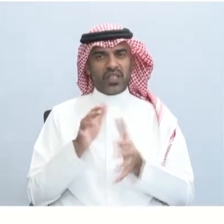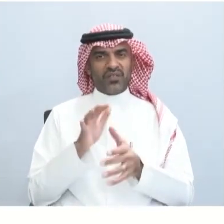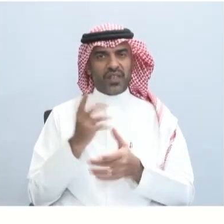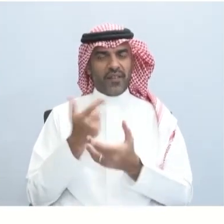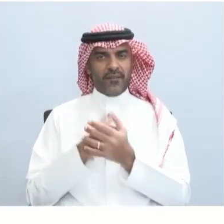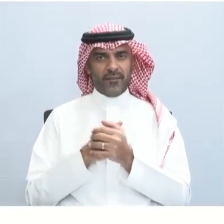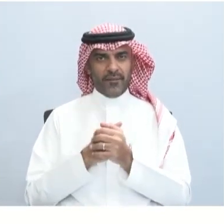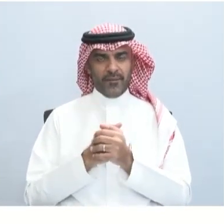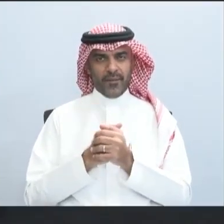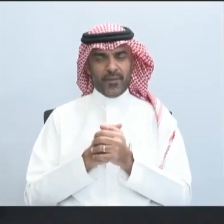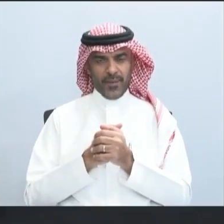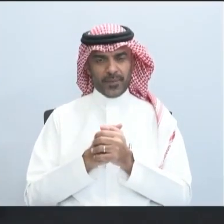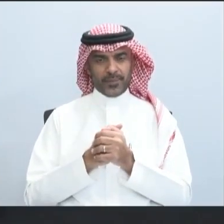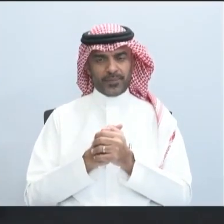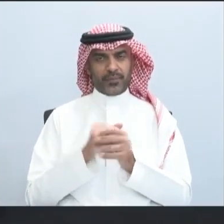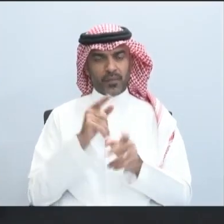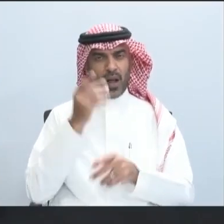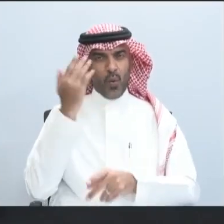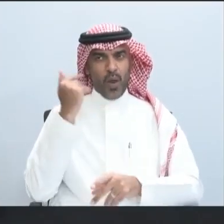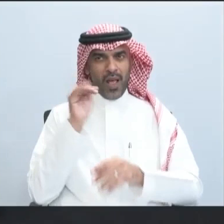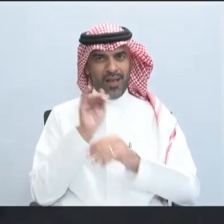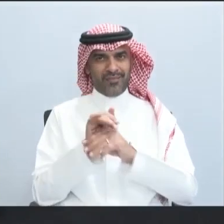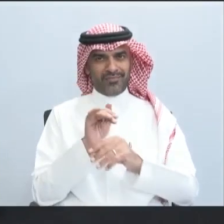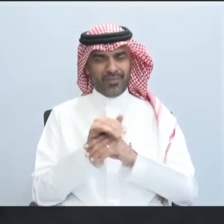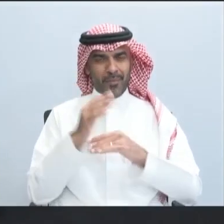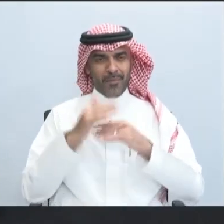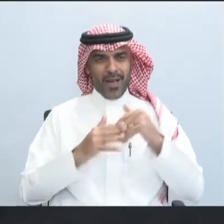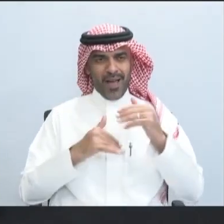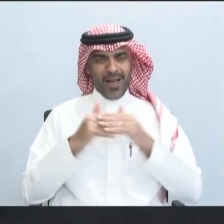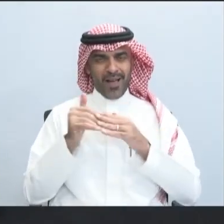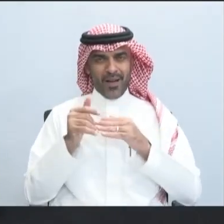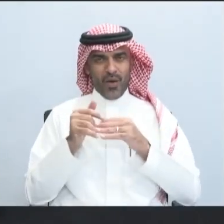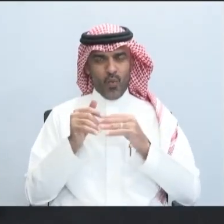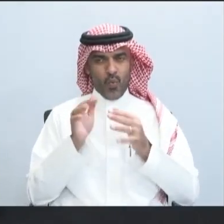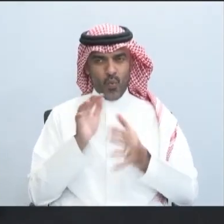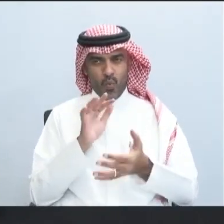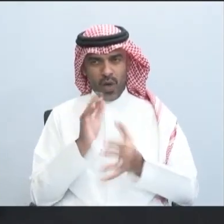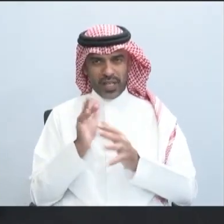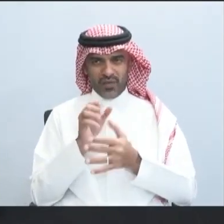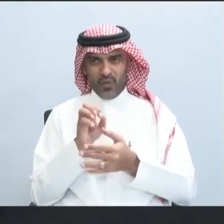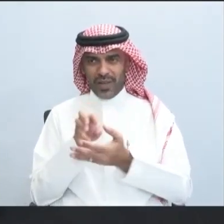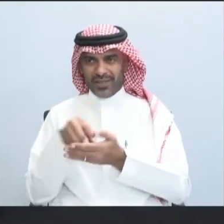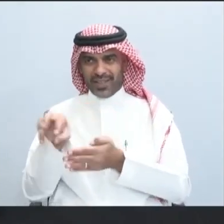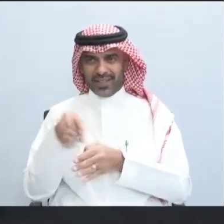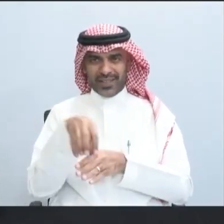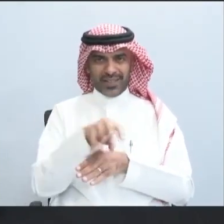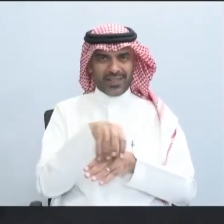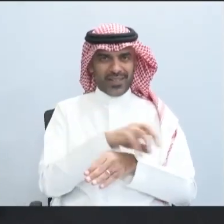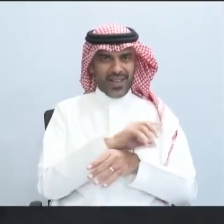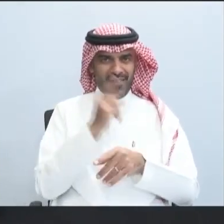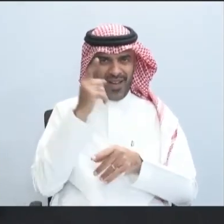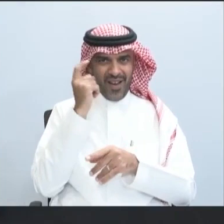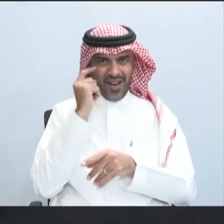نعم نحن تعلمنا مهارات الوصف والتصنيف لذلك سوف نطبقها في هذا